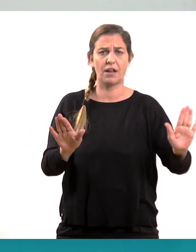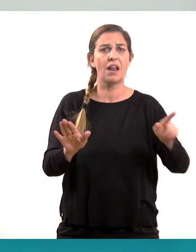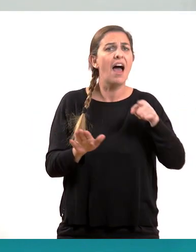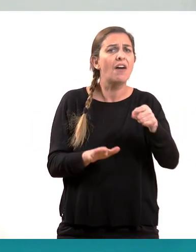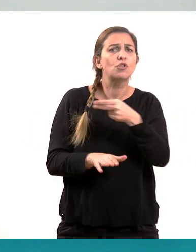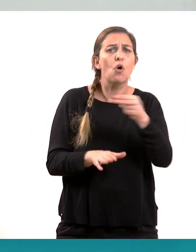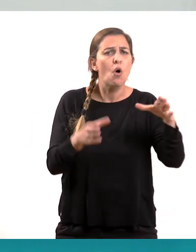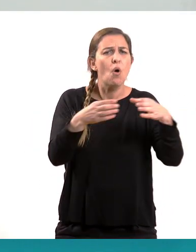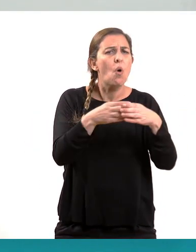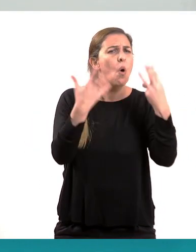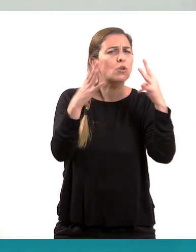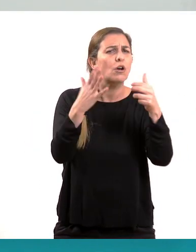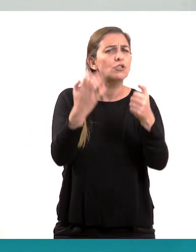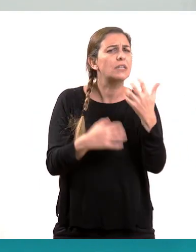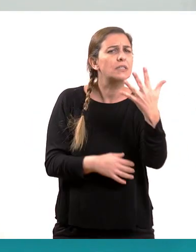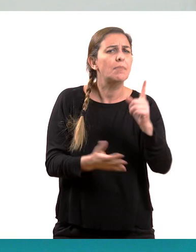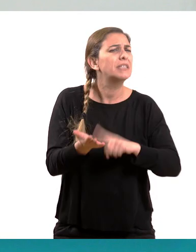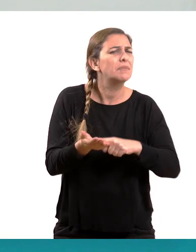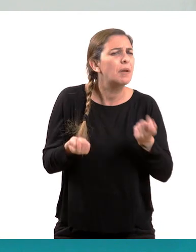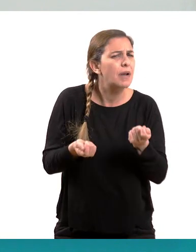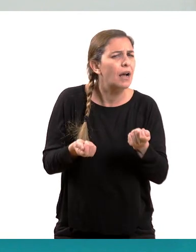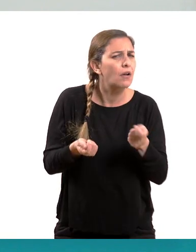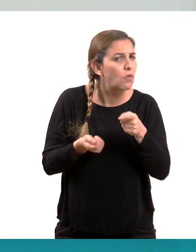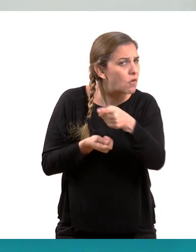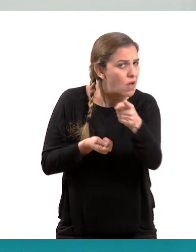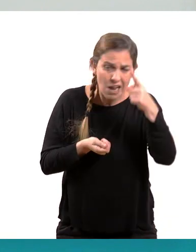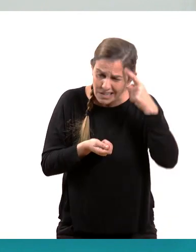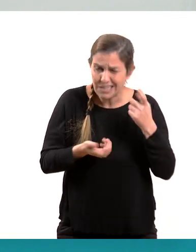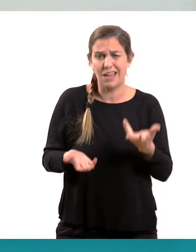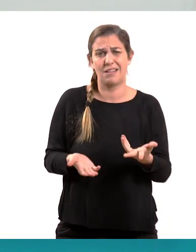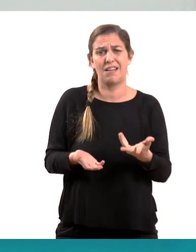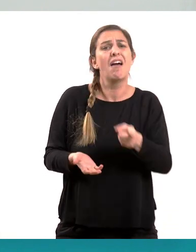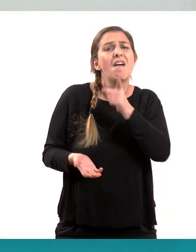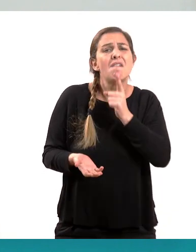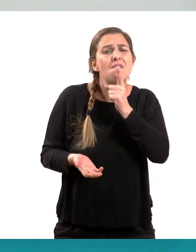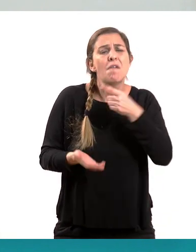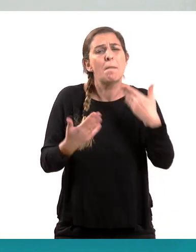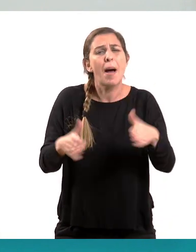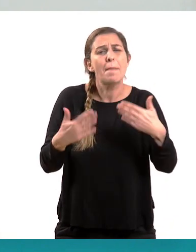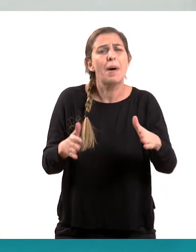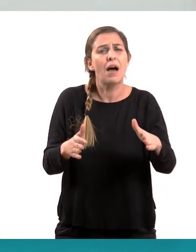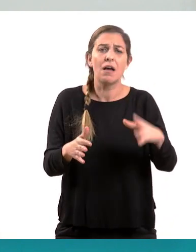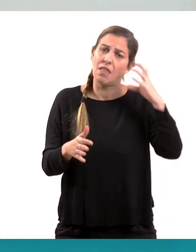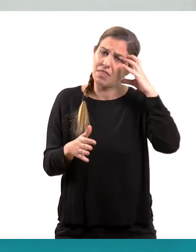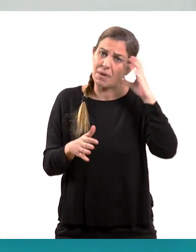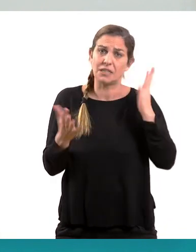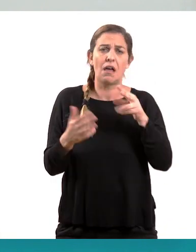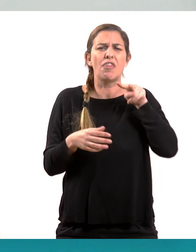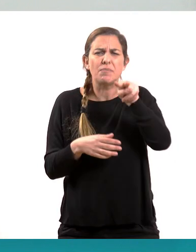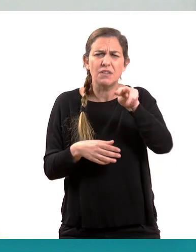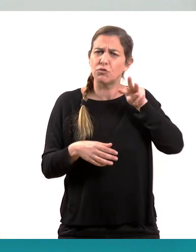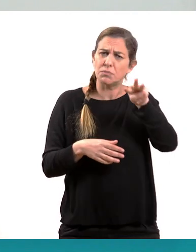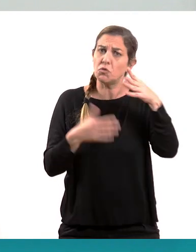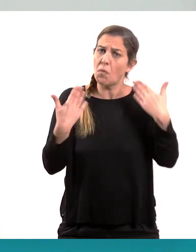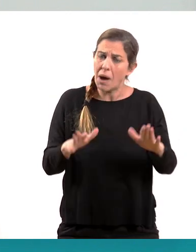που κατεβήκανε? Περιμένω, το ξέρετε. Έχουμε κάνει πολλά προβλήματα τέτοια με πιο μικρούς αριθμούς. Το ίδιο είναι όμως και